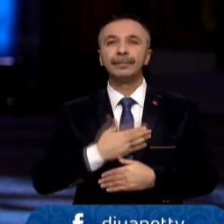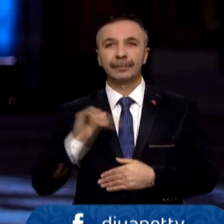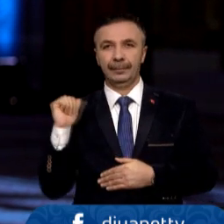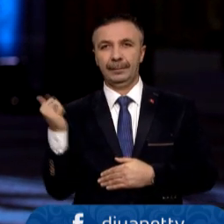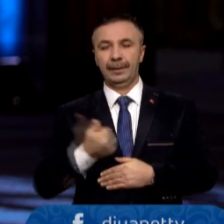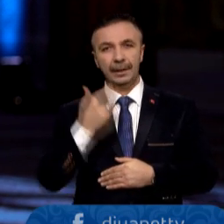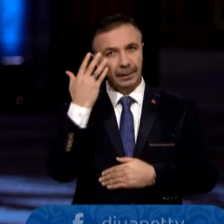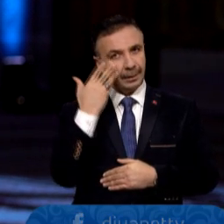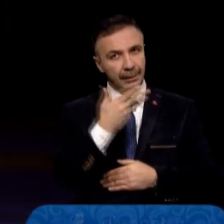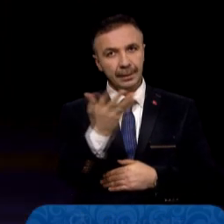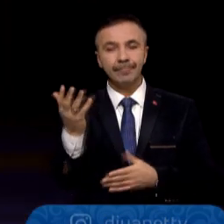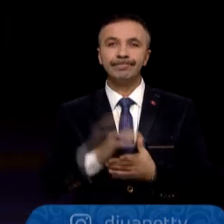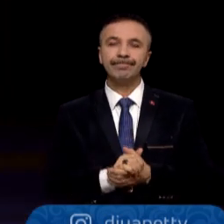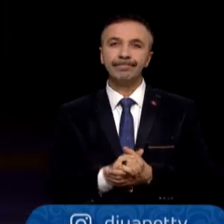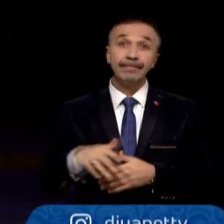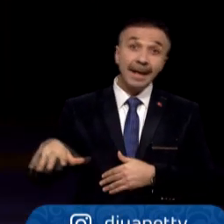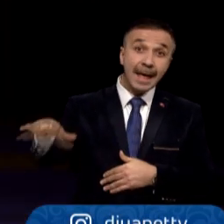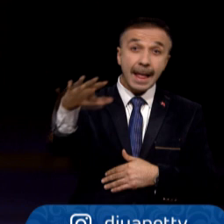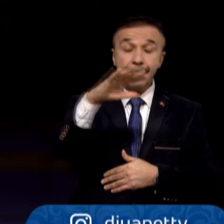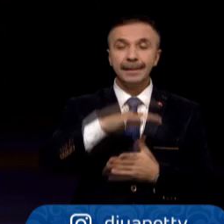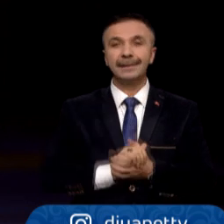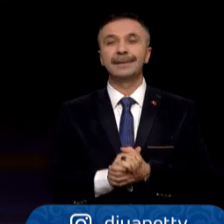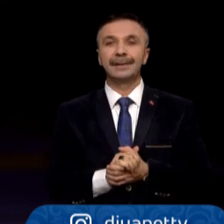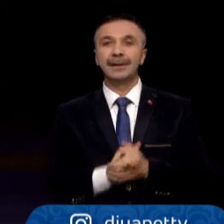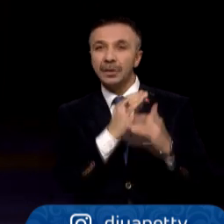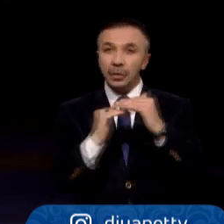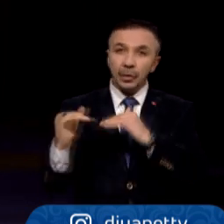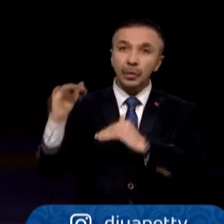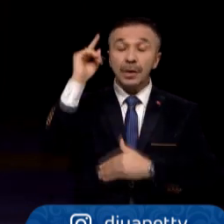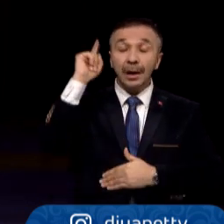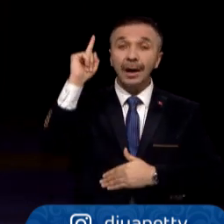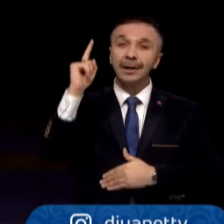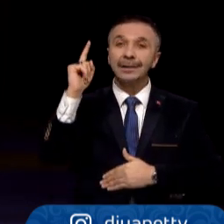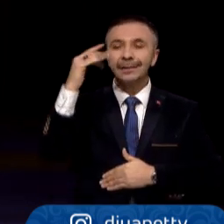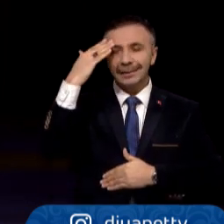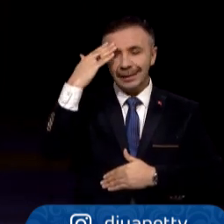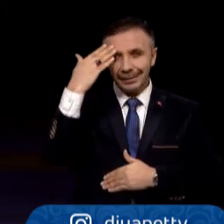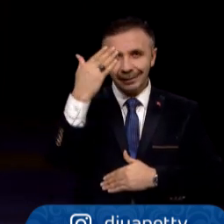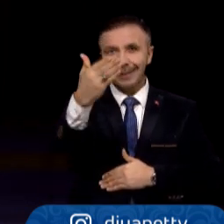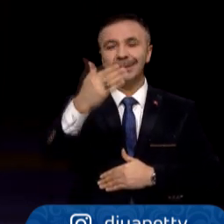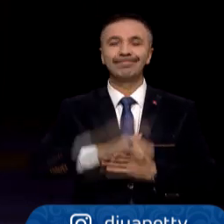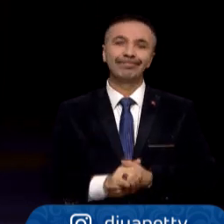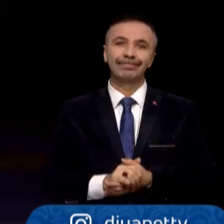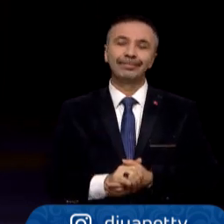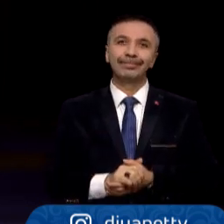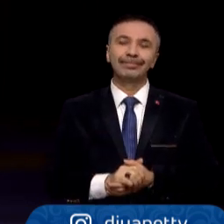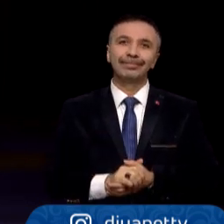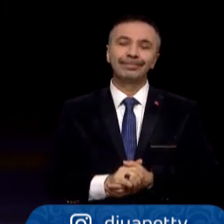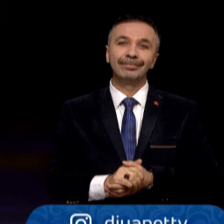saygıdeğer izleyicilerim hepinizi Yüce Allah'ın selamı ile selamlarım